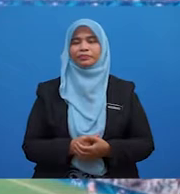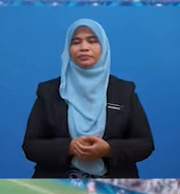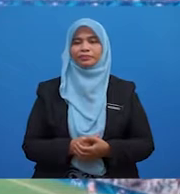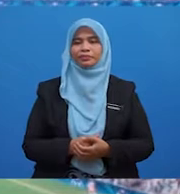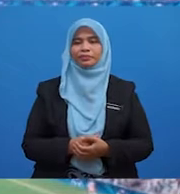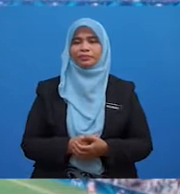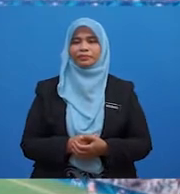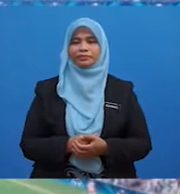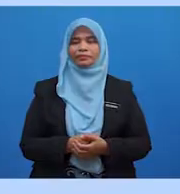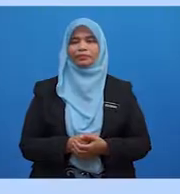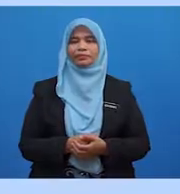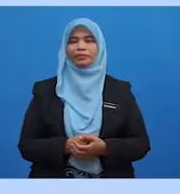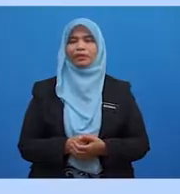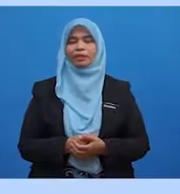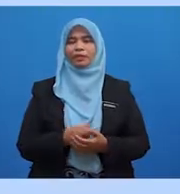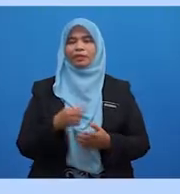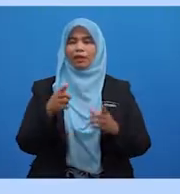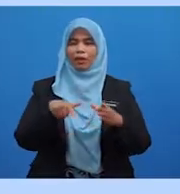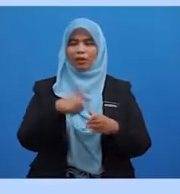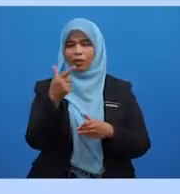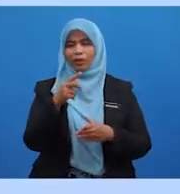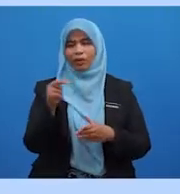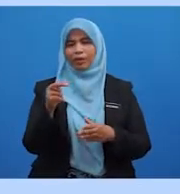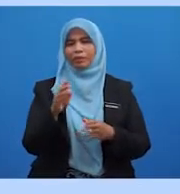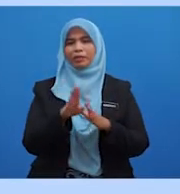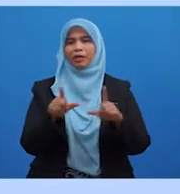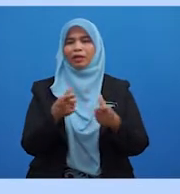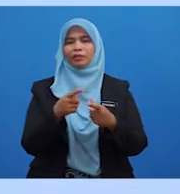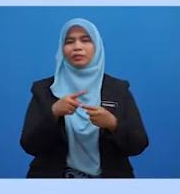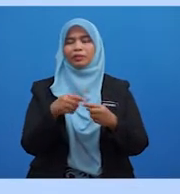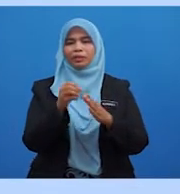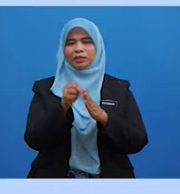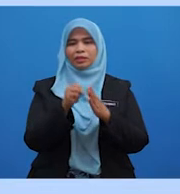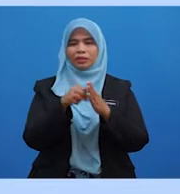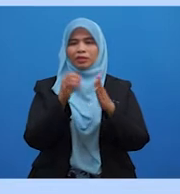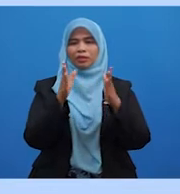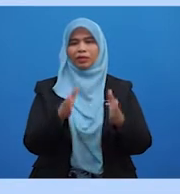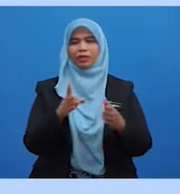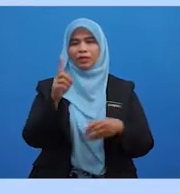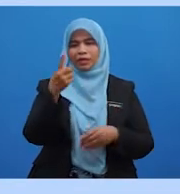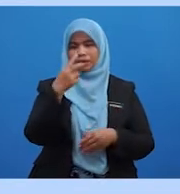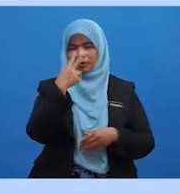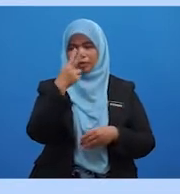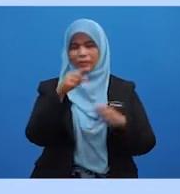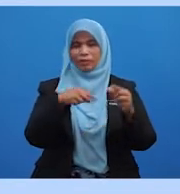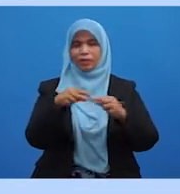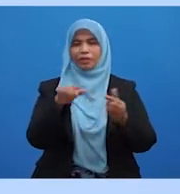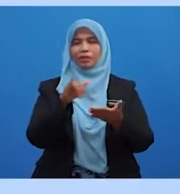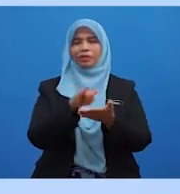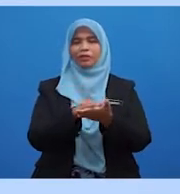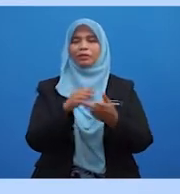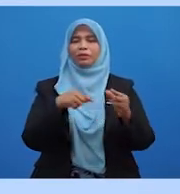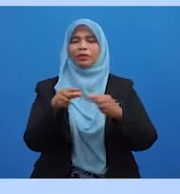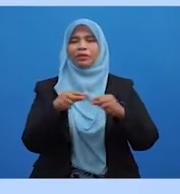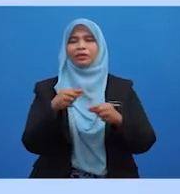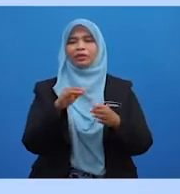sedang berlaku. Imagery luaran pula berlaku apabila seseorang hanya melihat pergerakan tersebut.